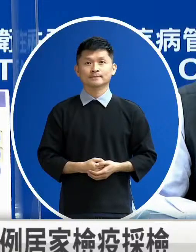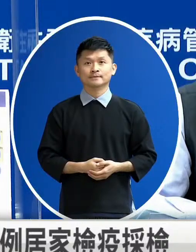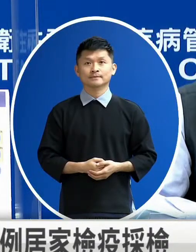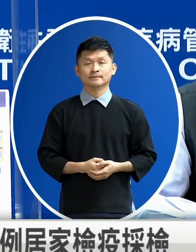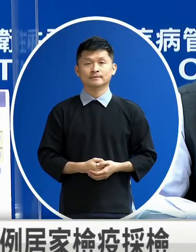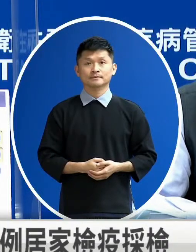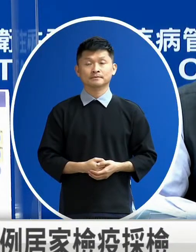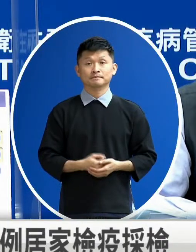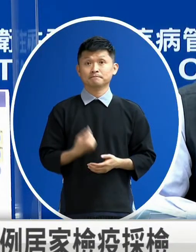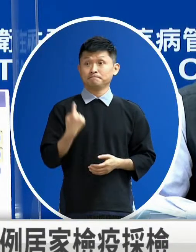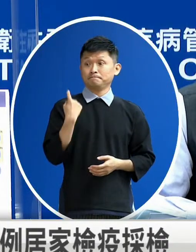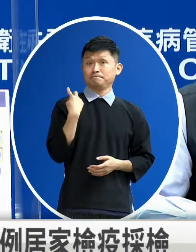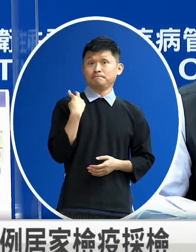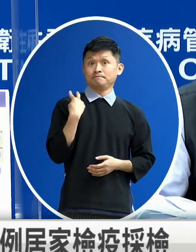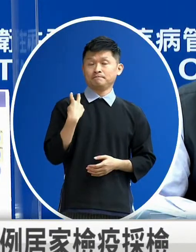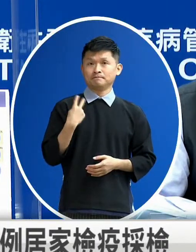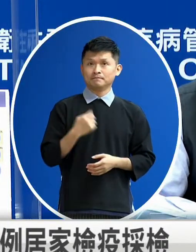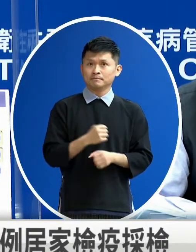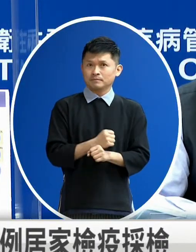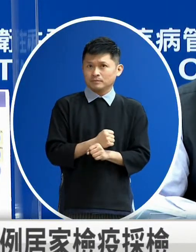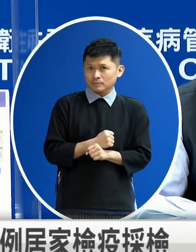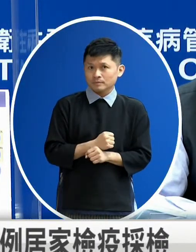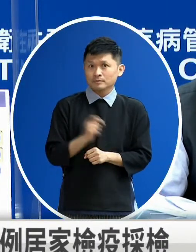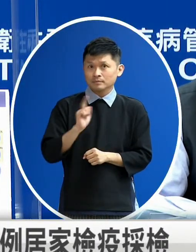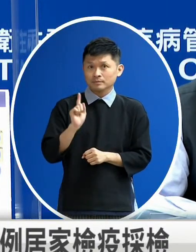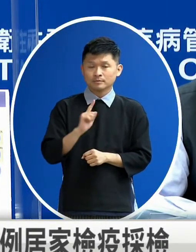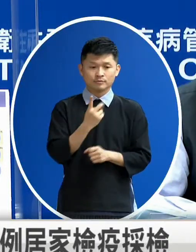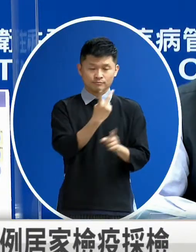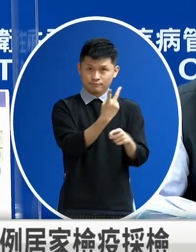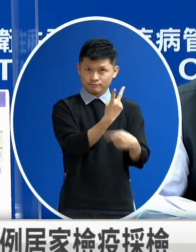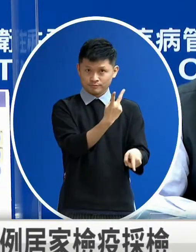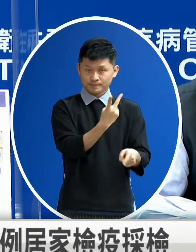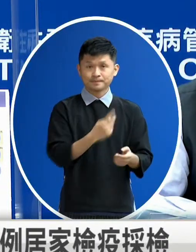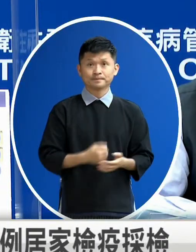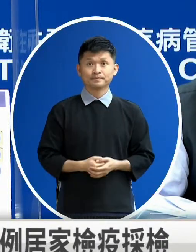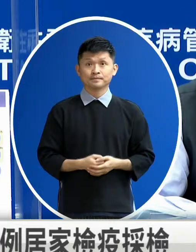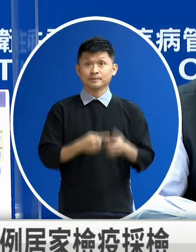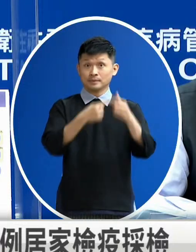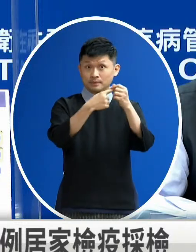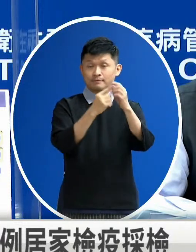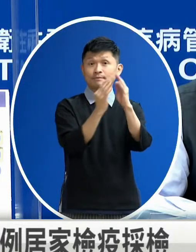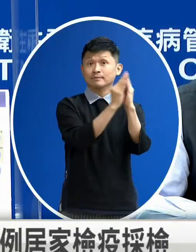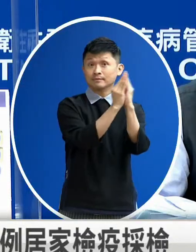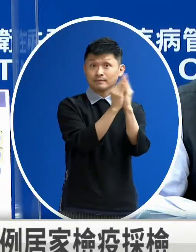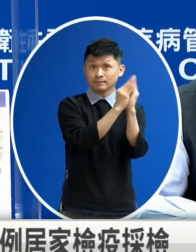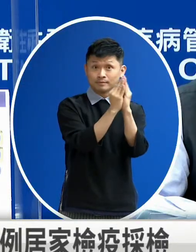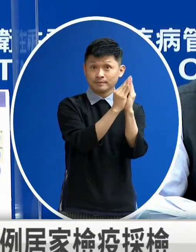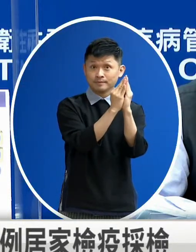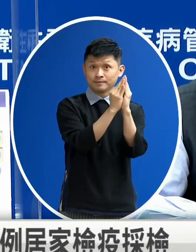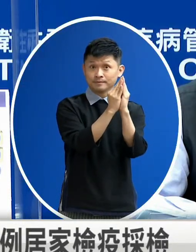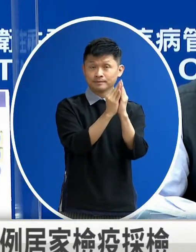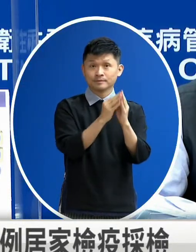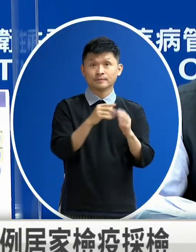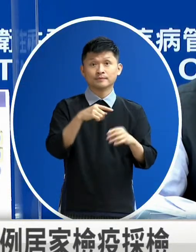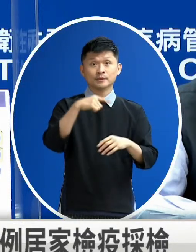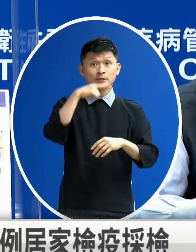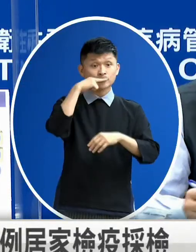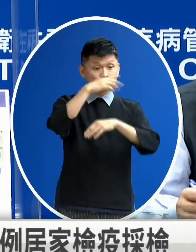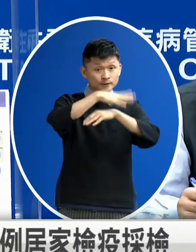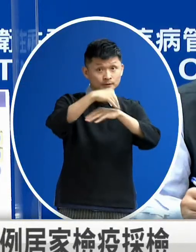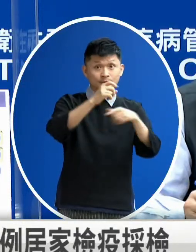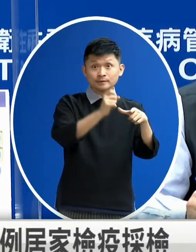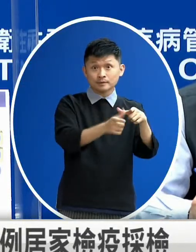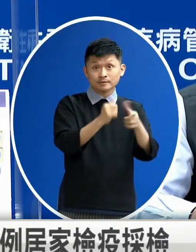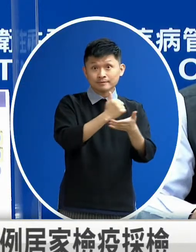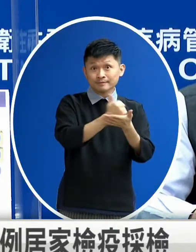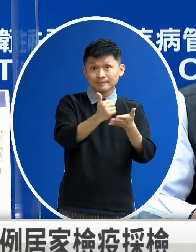那这两天大概需要被关切的大概是有2个，那一个是桃园这个日益公司，那后